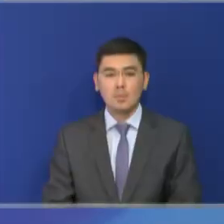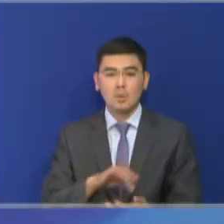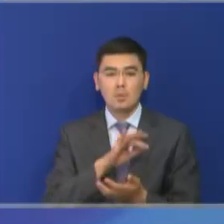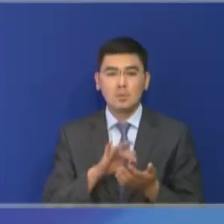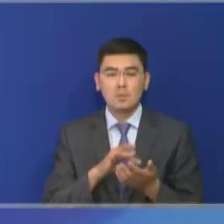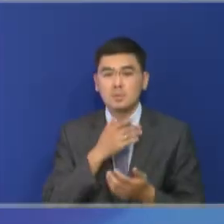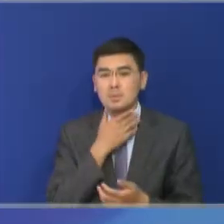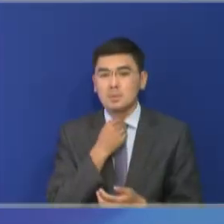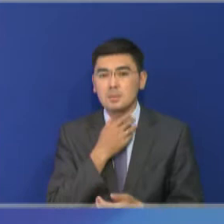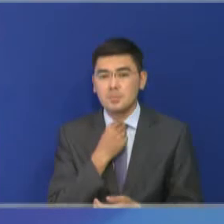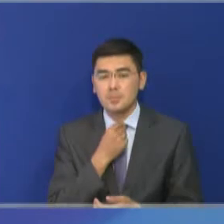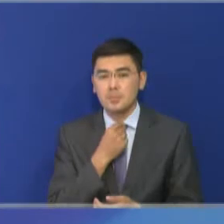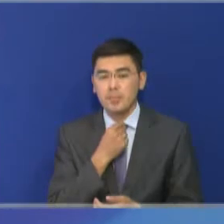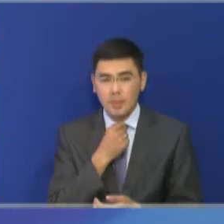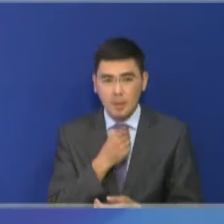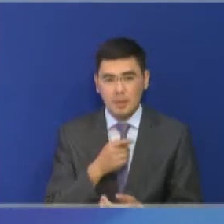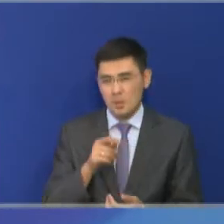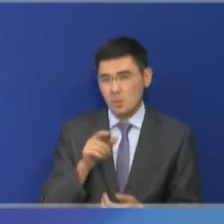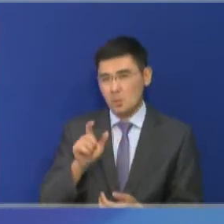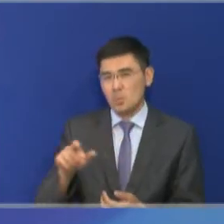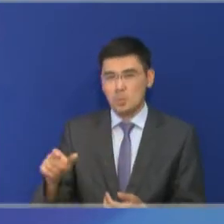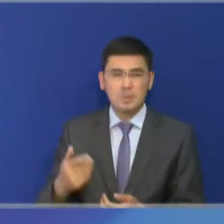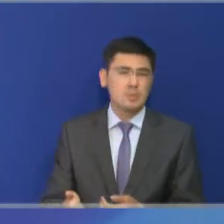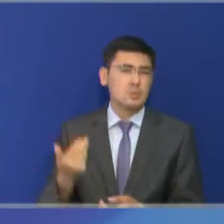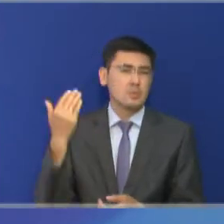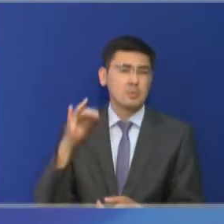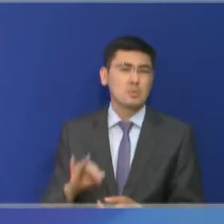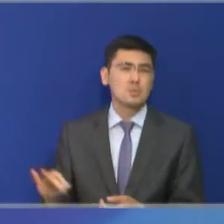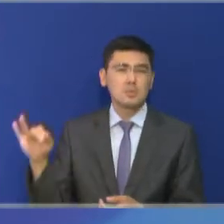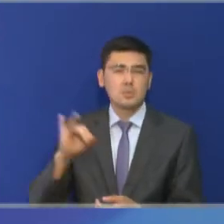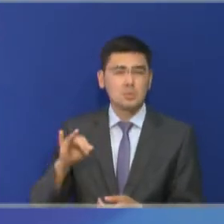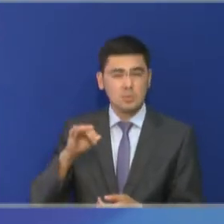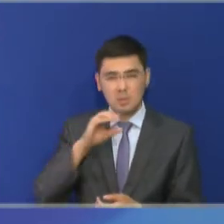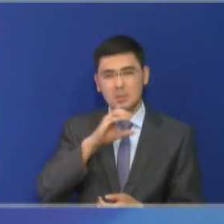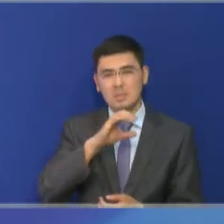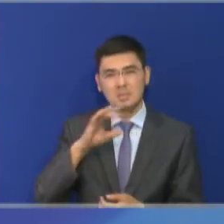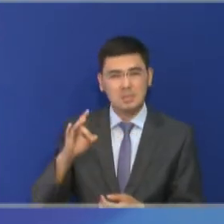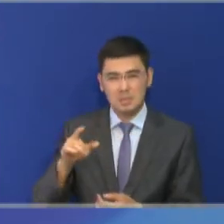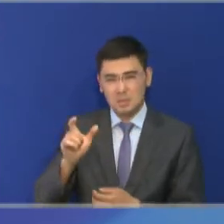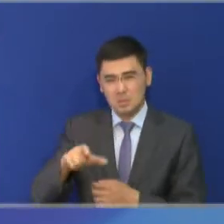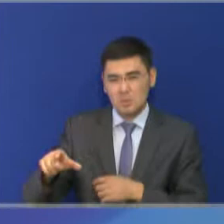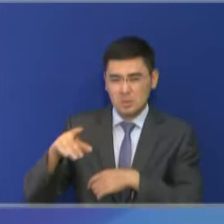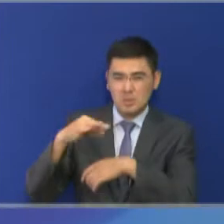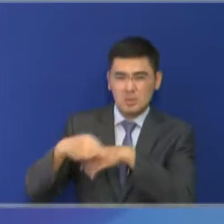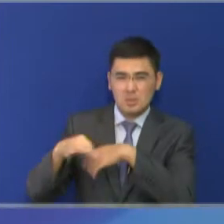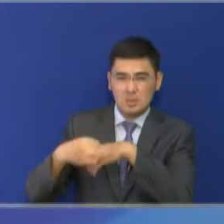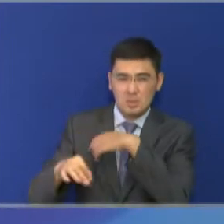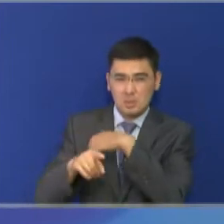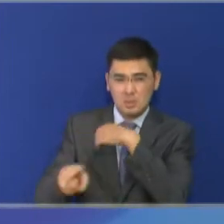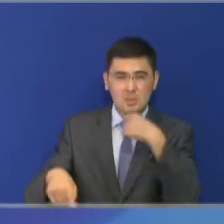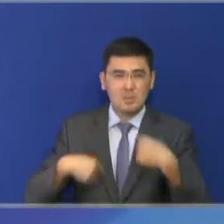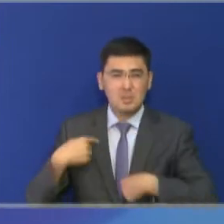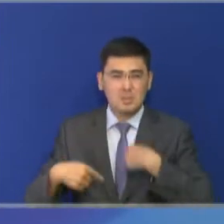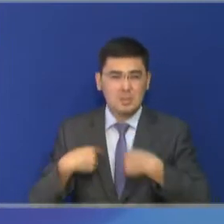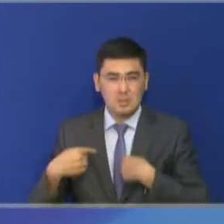Семейде саяси қуғын-сүргін және ашаршылық құрбандарын еске алды. Бұл күні зиялы қауым мен қоғам өкілдері Алаш қозғалысының